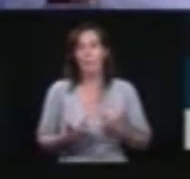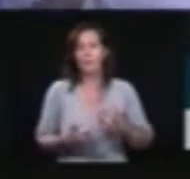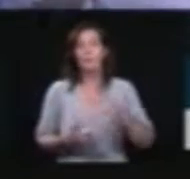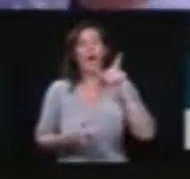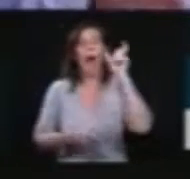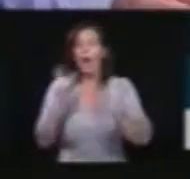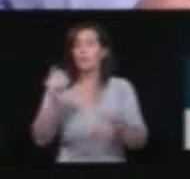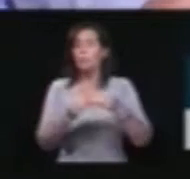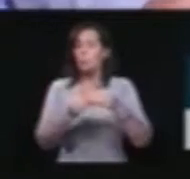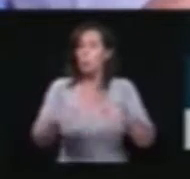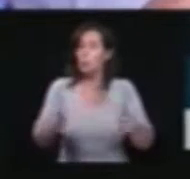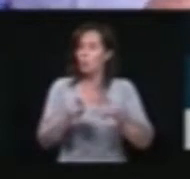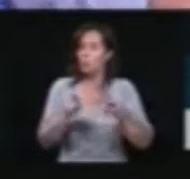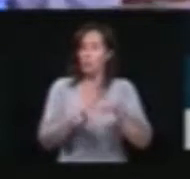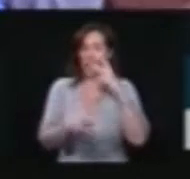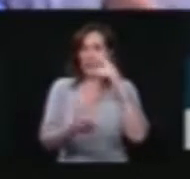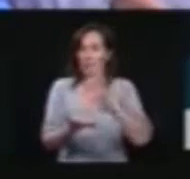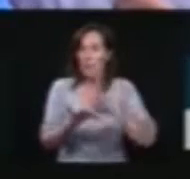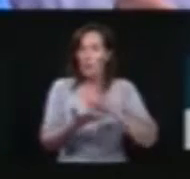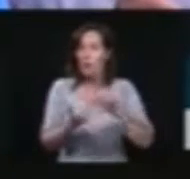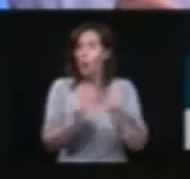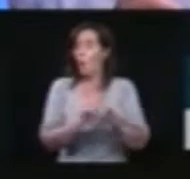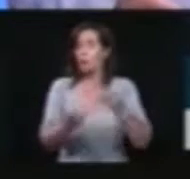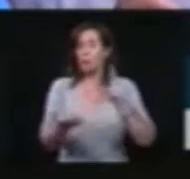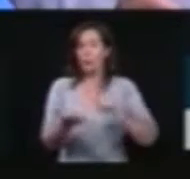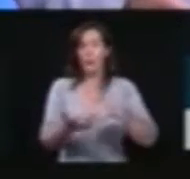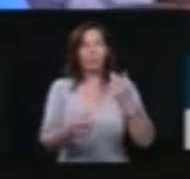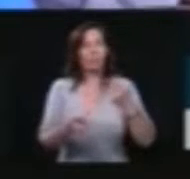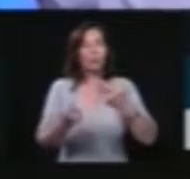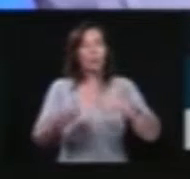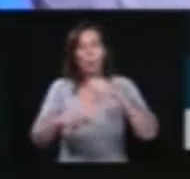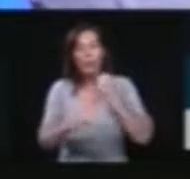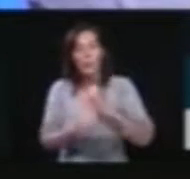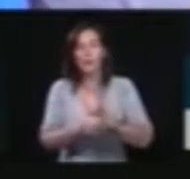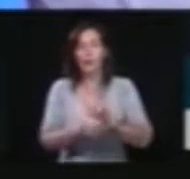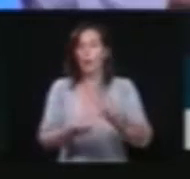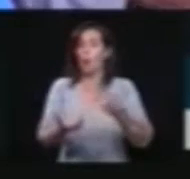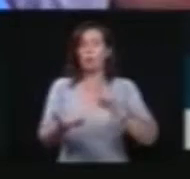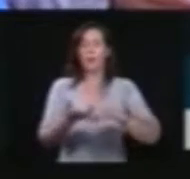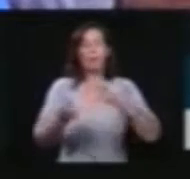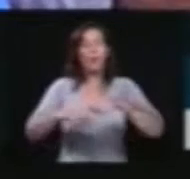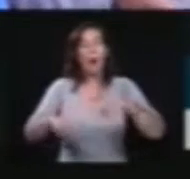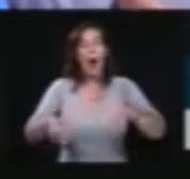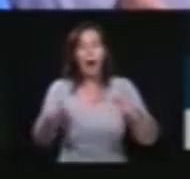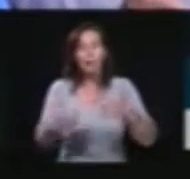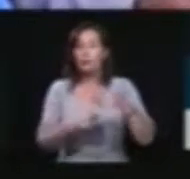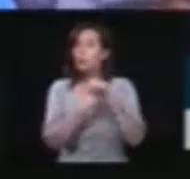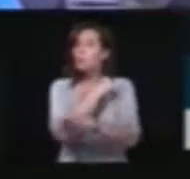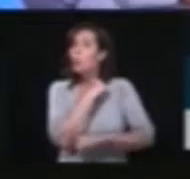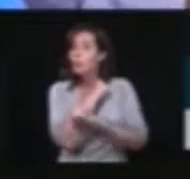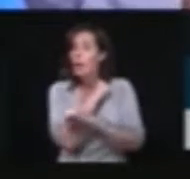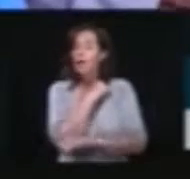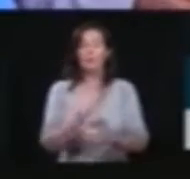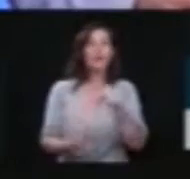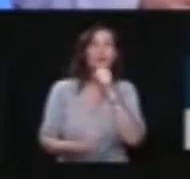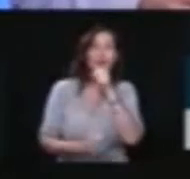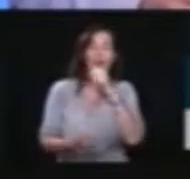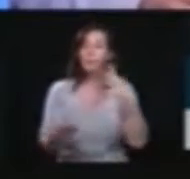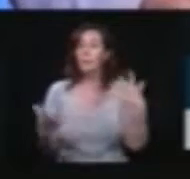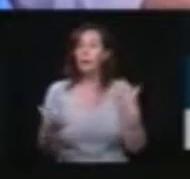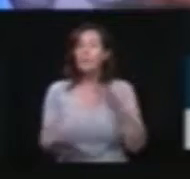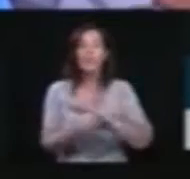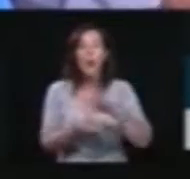זה אנשים ומוגבלויות כמו שראינו בכתבה, אם זה זכויות בתחום תעסוקה, אם זה זכויות בתחום החינוך, אנשים, סטודנטים, קשישים, ניצולי